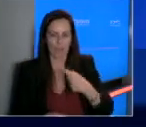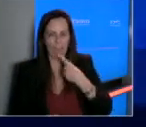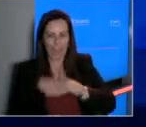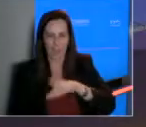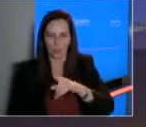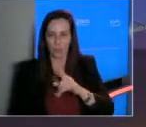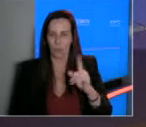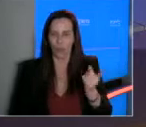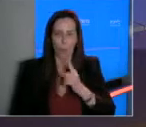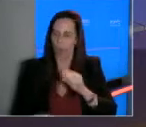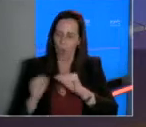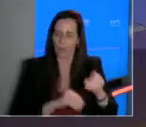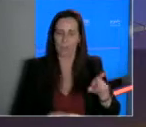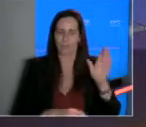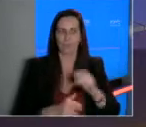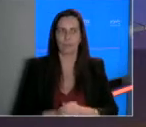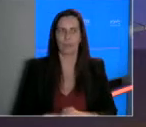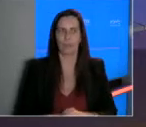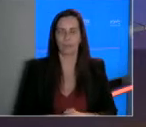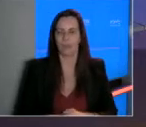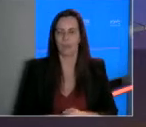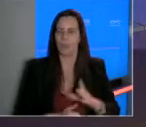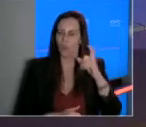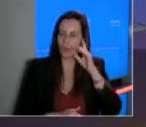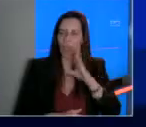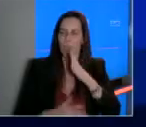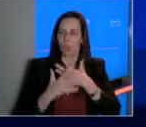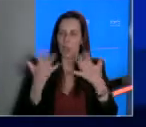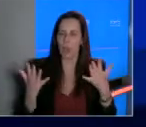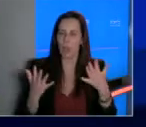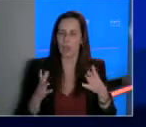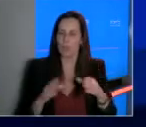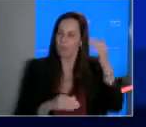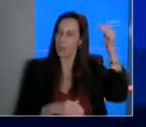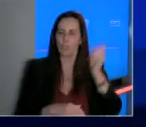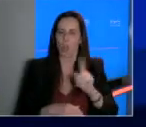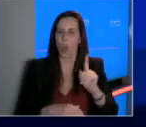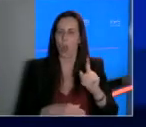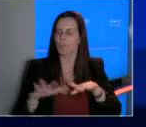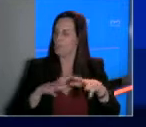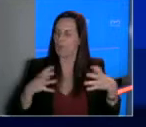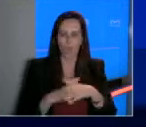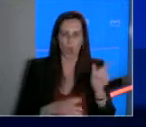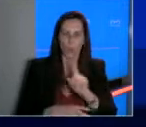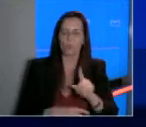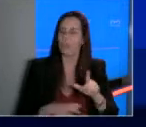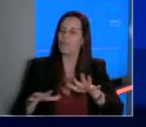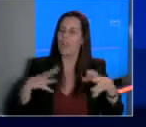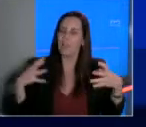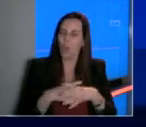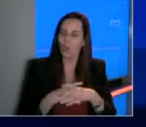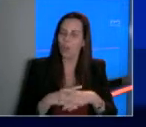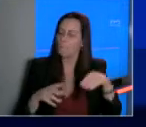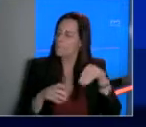להרגיע אותך, הוא לא היה הולך לשם בכל מקרה. אבל אני חושבת שהבעיה העיקרית עם הצעד של גנץ היא לא בהכרח ההליכה לממשלת אחדות. כי הליכה לממשלת